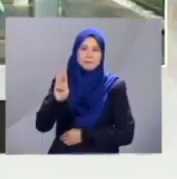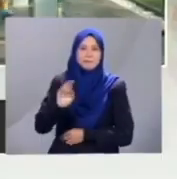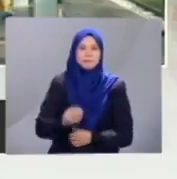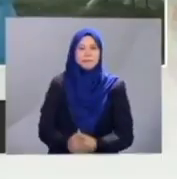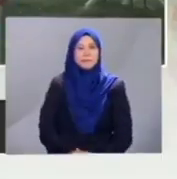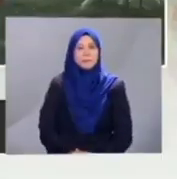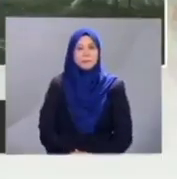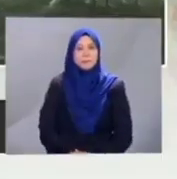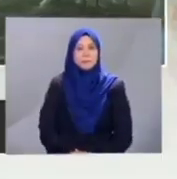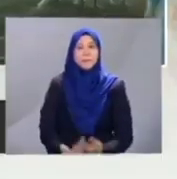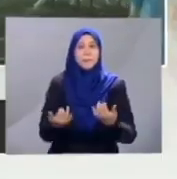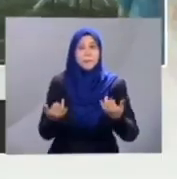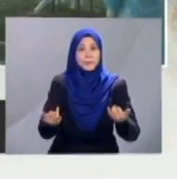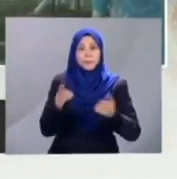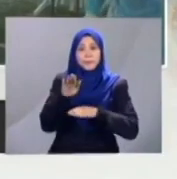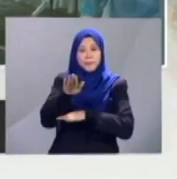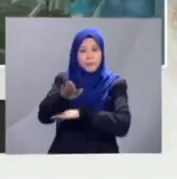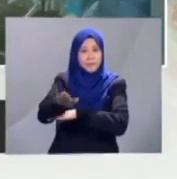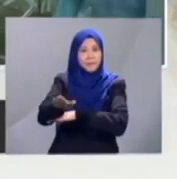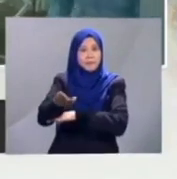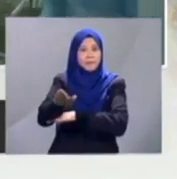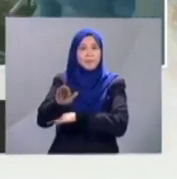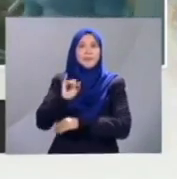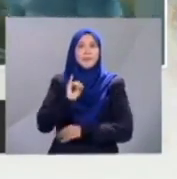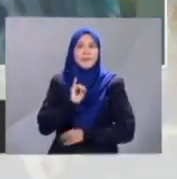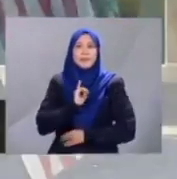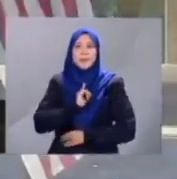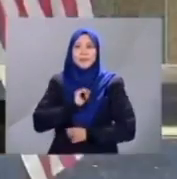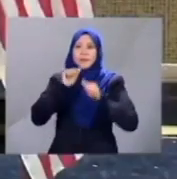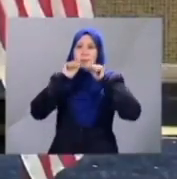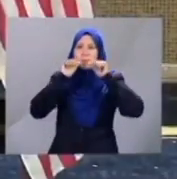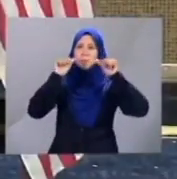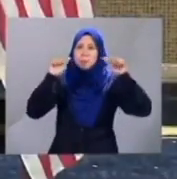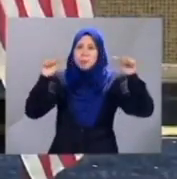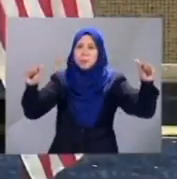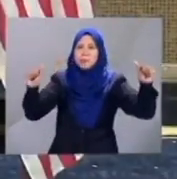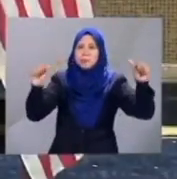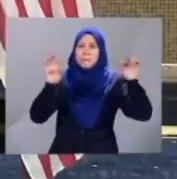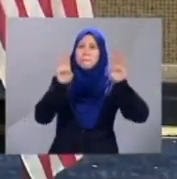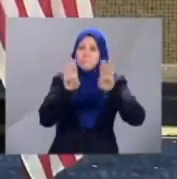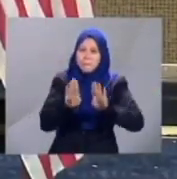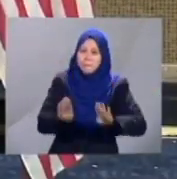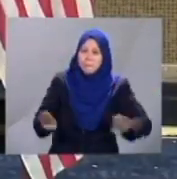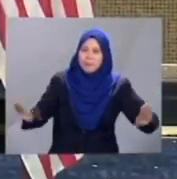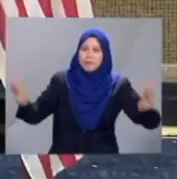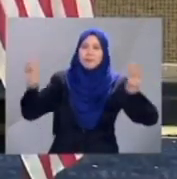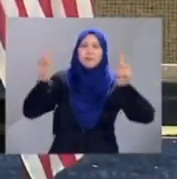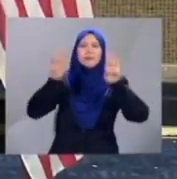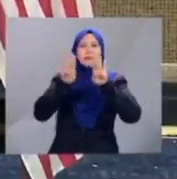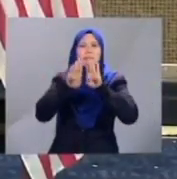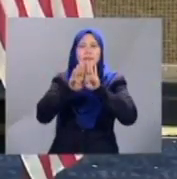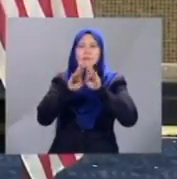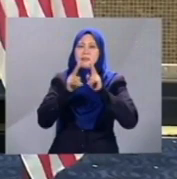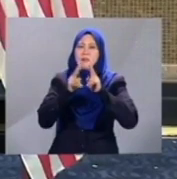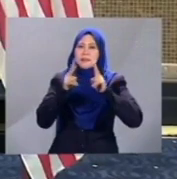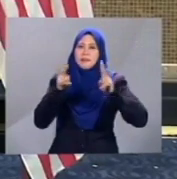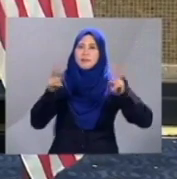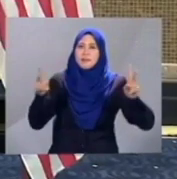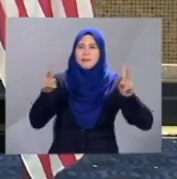Oleh itu, pada petang ini saya nak mengumumkan satu berita yang agak melegakan kepada anda